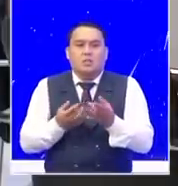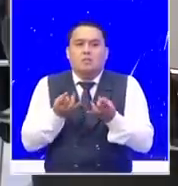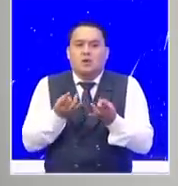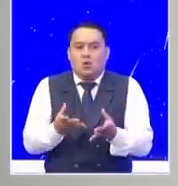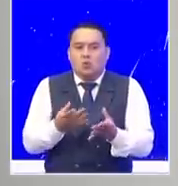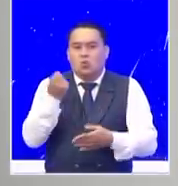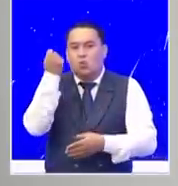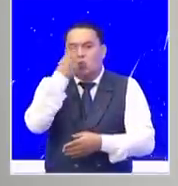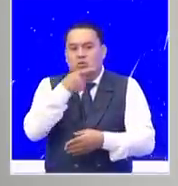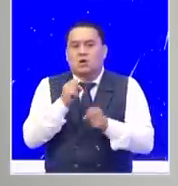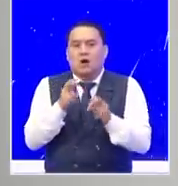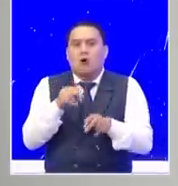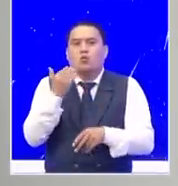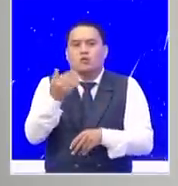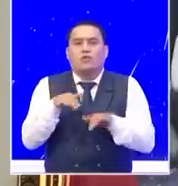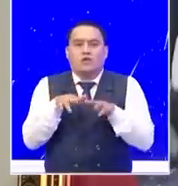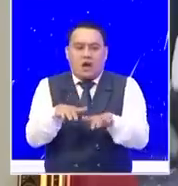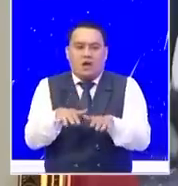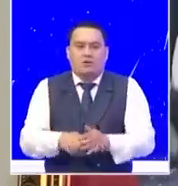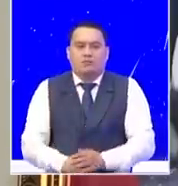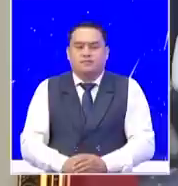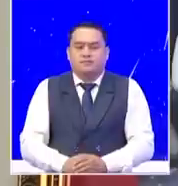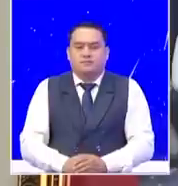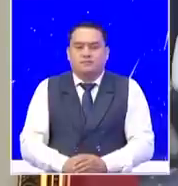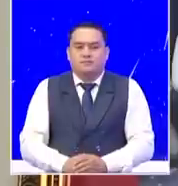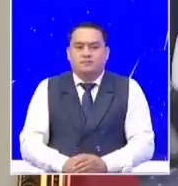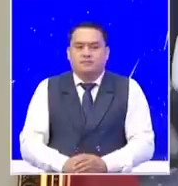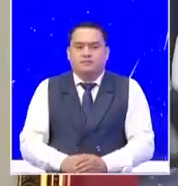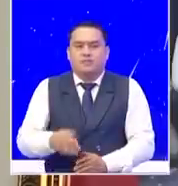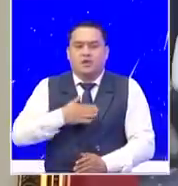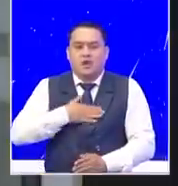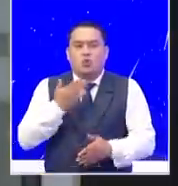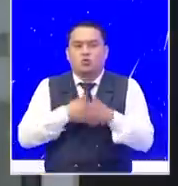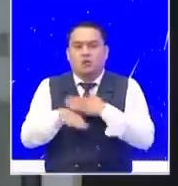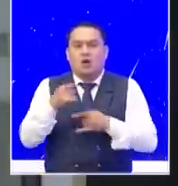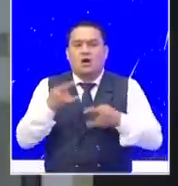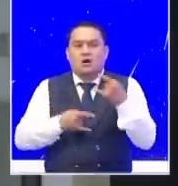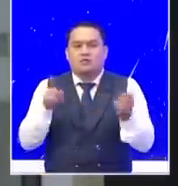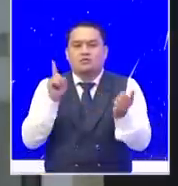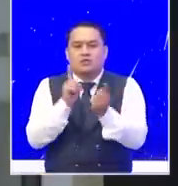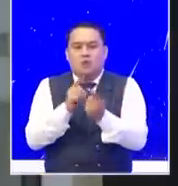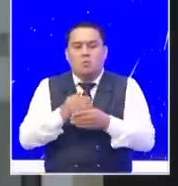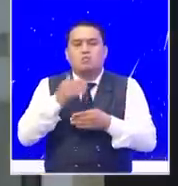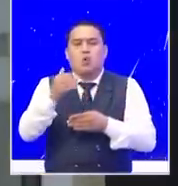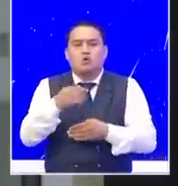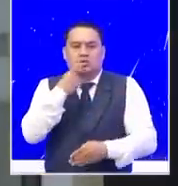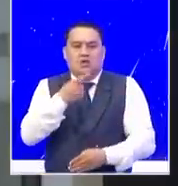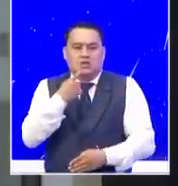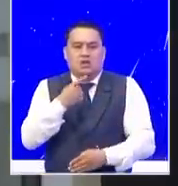просто узнать, как у него дела. Даже когда я ушла с канала, встретившись после, он мне